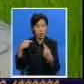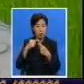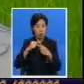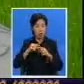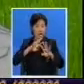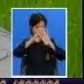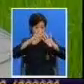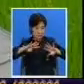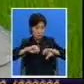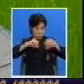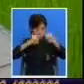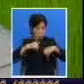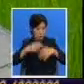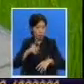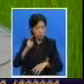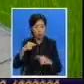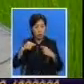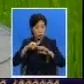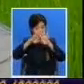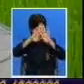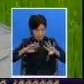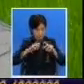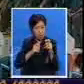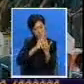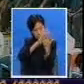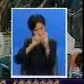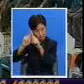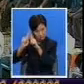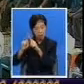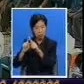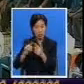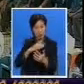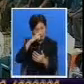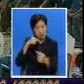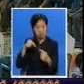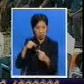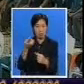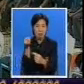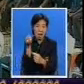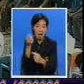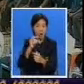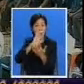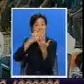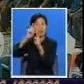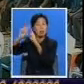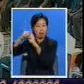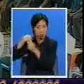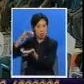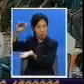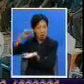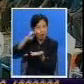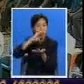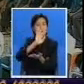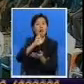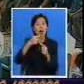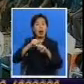การค้าเสรีอาเซียนเกิดขึ้นเพราะฉะนั้นข้าวจากประเทศเพื่อนบ้านเนี่ยเข้ามาได ้ 0% ถ้าเรายังใช้ระบบที่เรียกว่าจำนำและคนเอามาเนี่ย